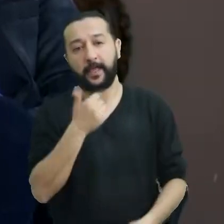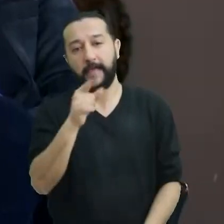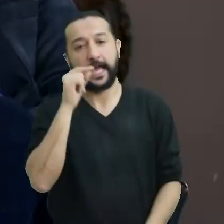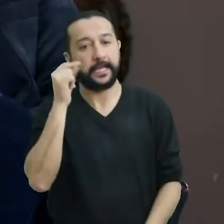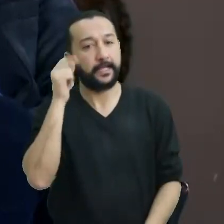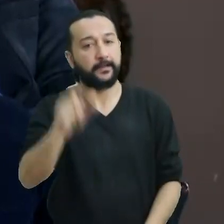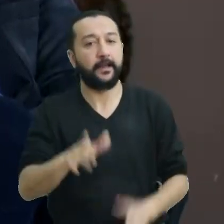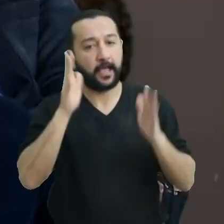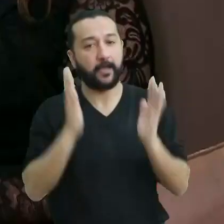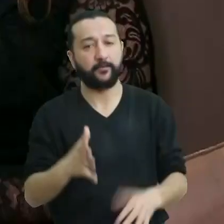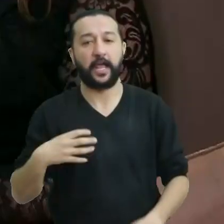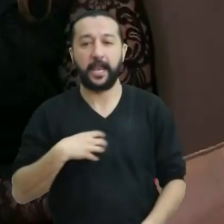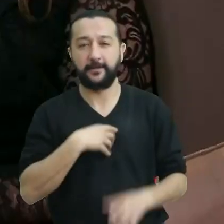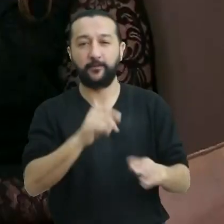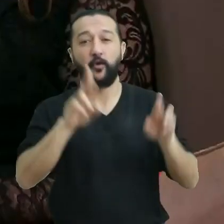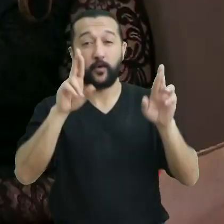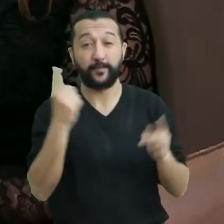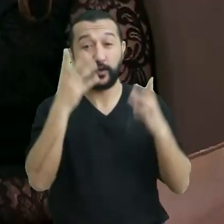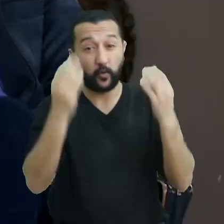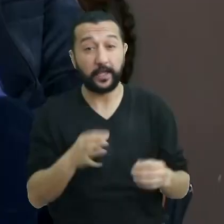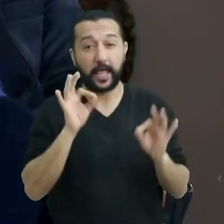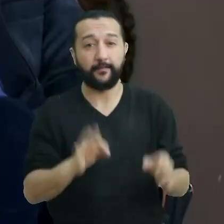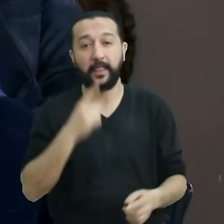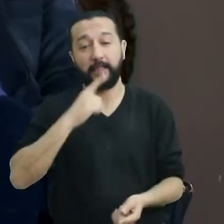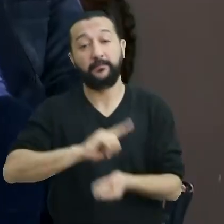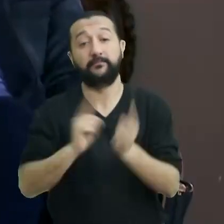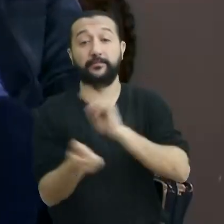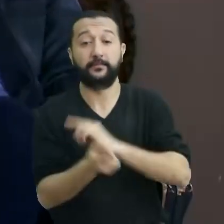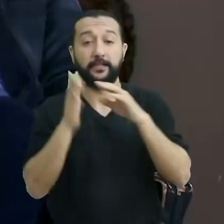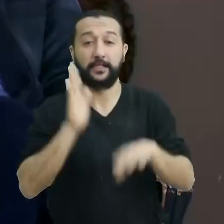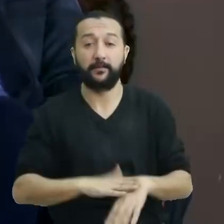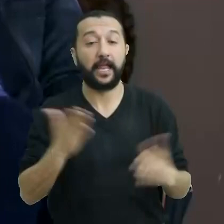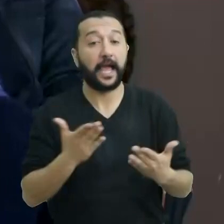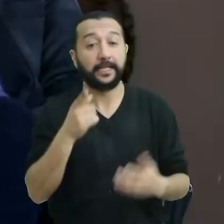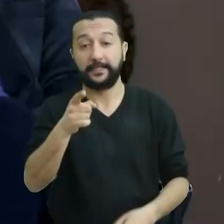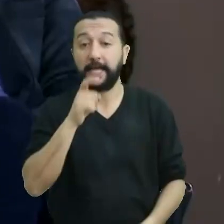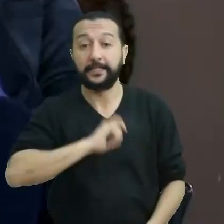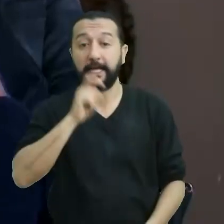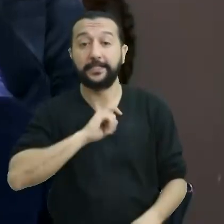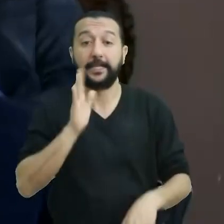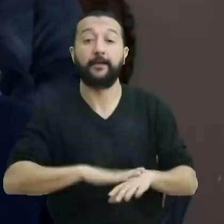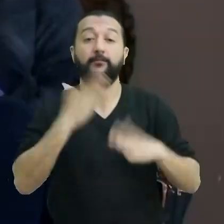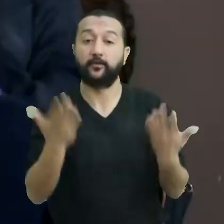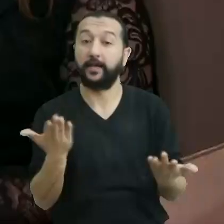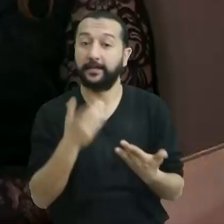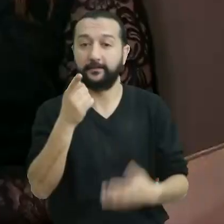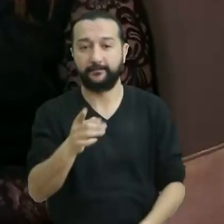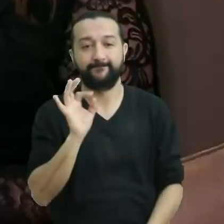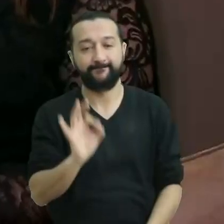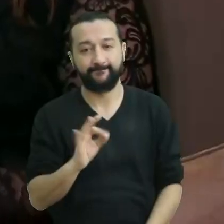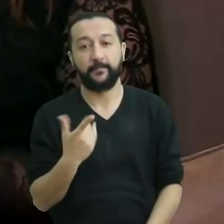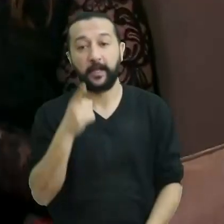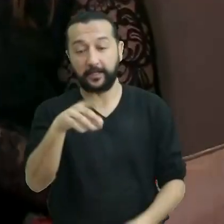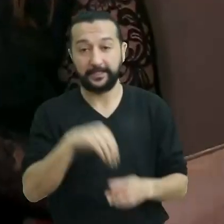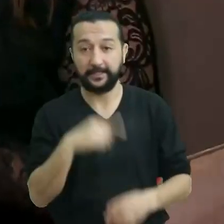Bu erkekler ya anneş kocuğum böyle romantik bir şey olduğu zaman hemen yan çiziyorlar. Hani yan çizmiyorduk?